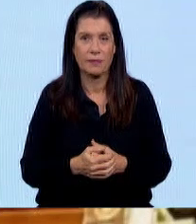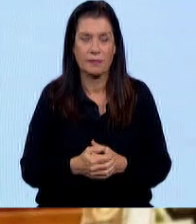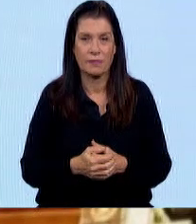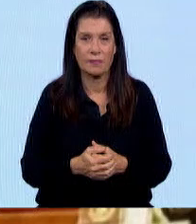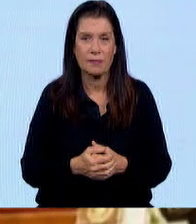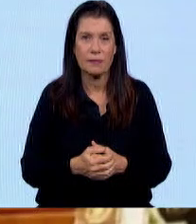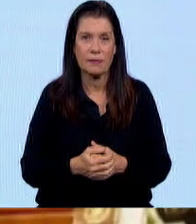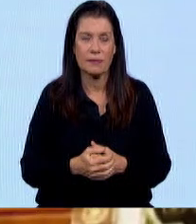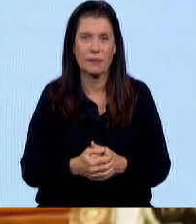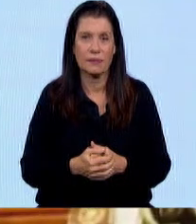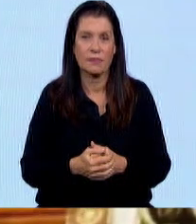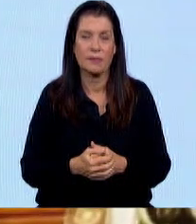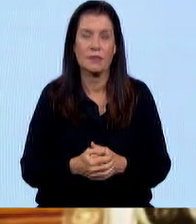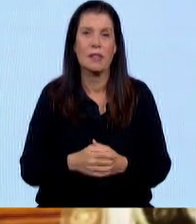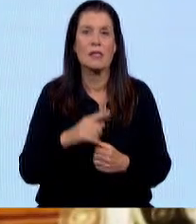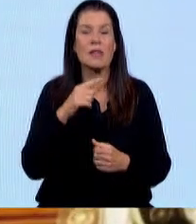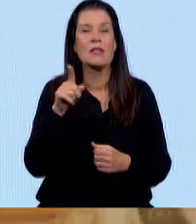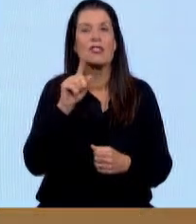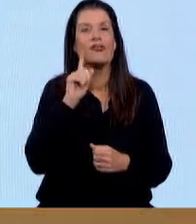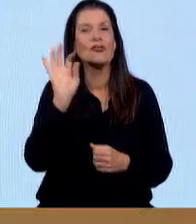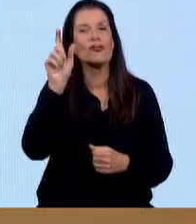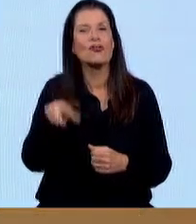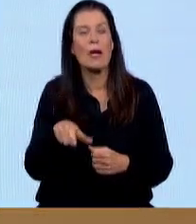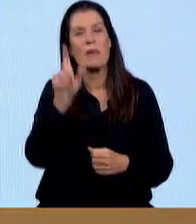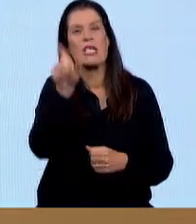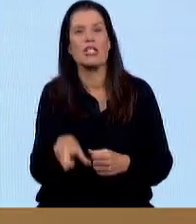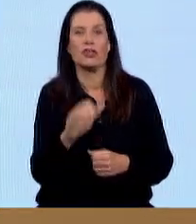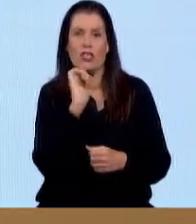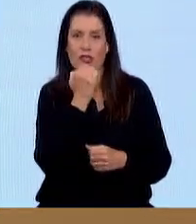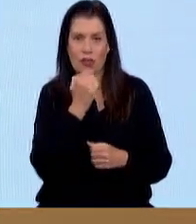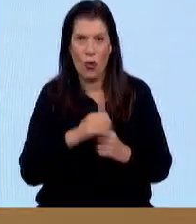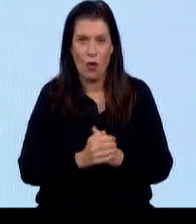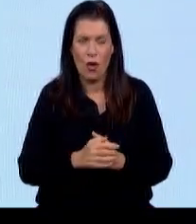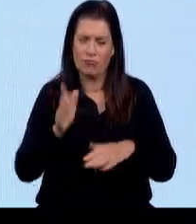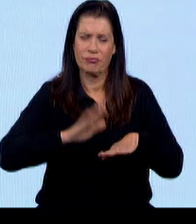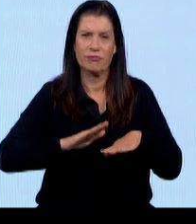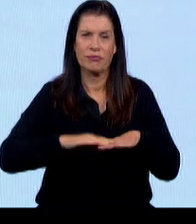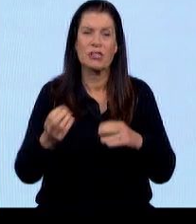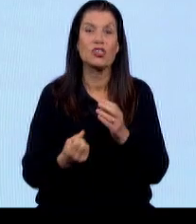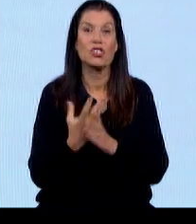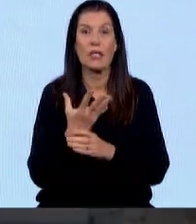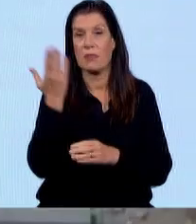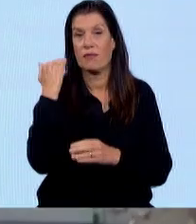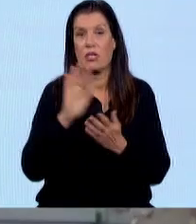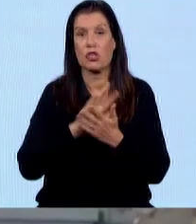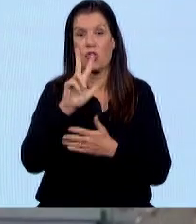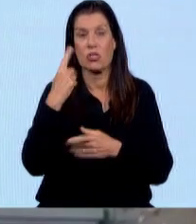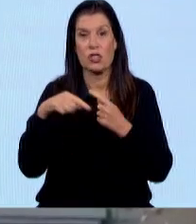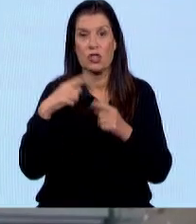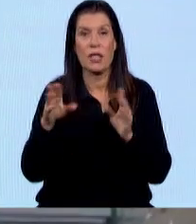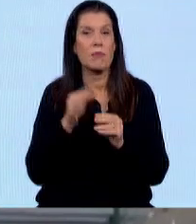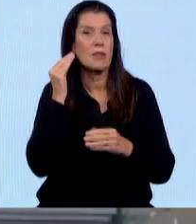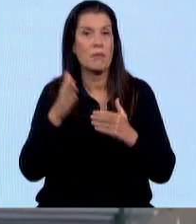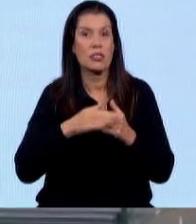כינו אותו איש השוקולד של אשכול, שוקלטייר וקונדיטור שהקים לפני 13 שנים יחד עם רעות אשתו את בית הקפה שוקולד